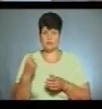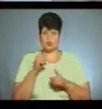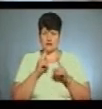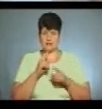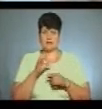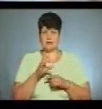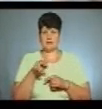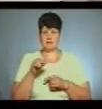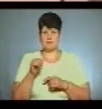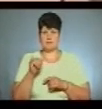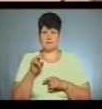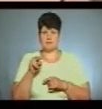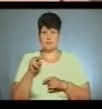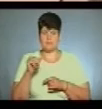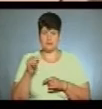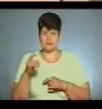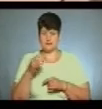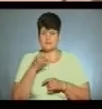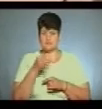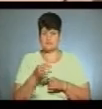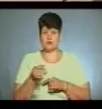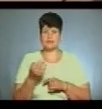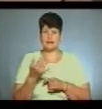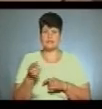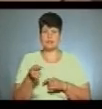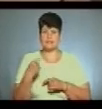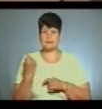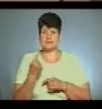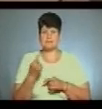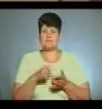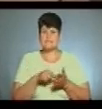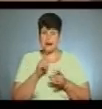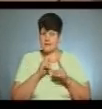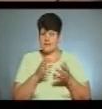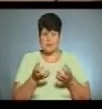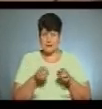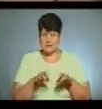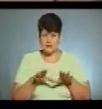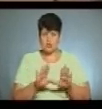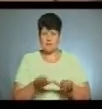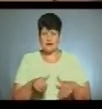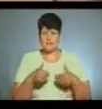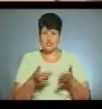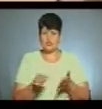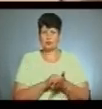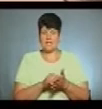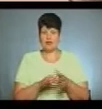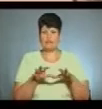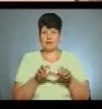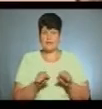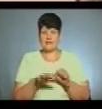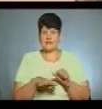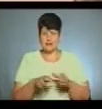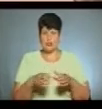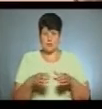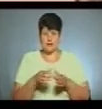Піган сказала. Оскільки Тернопільська обласна рада не приймала жодного рішення щодо передачі до комунальної власності територіальної громади